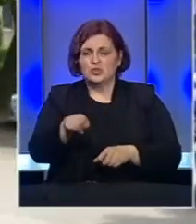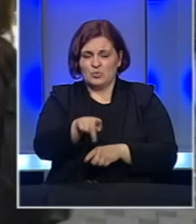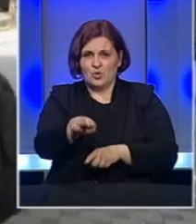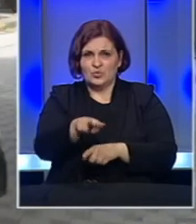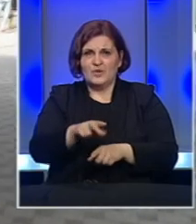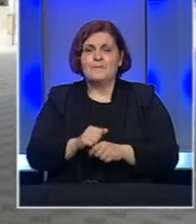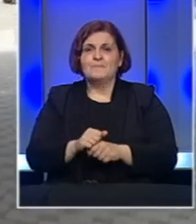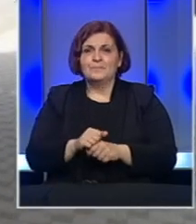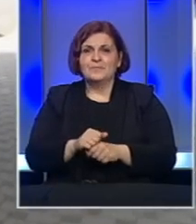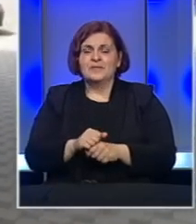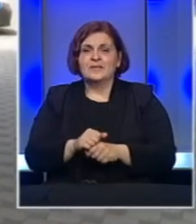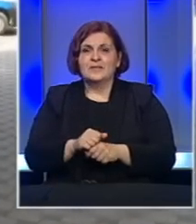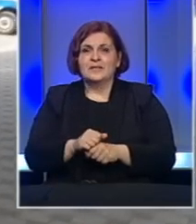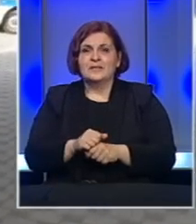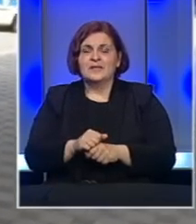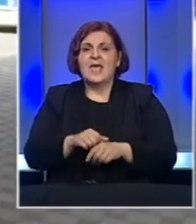Petko Budiša,